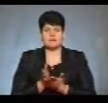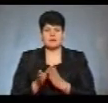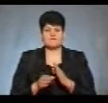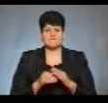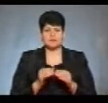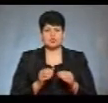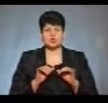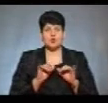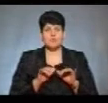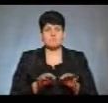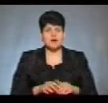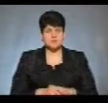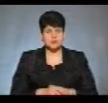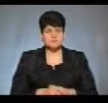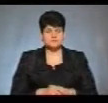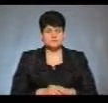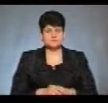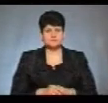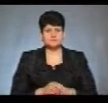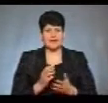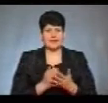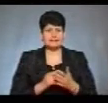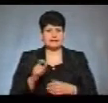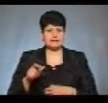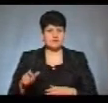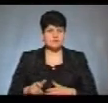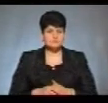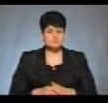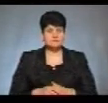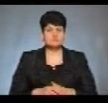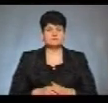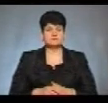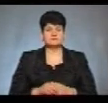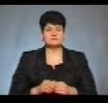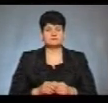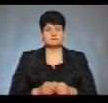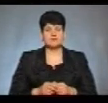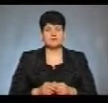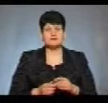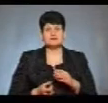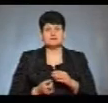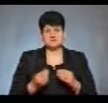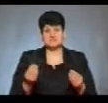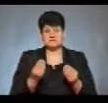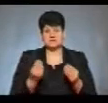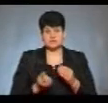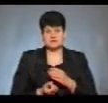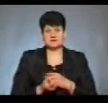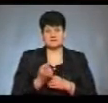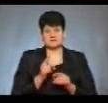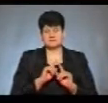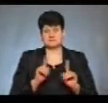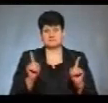кампанії, значить, кандидатів. Це от кандидат, який з'явився, свіжий такий, розумієте, нестандартний.